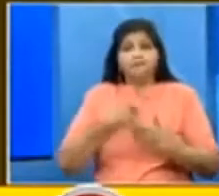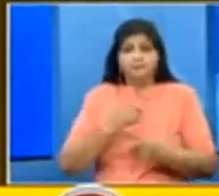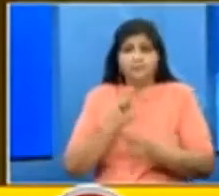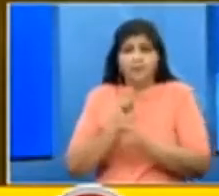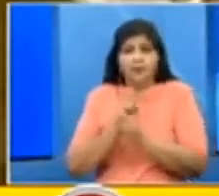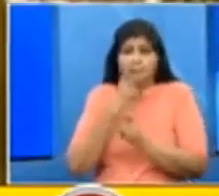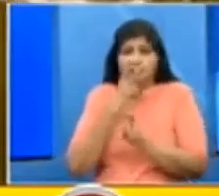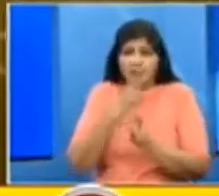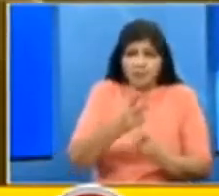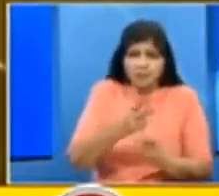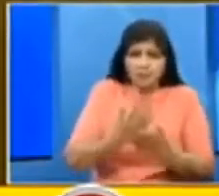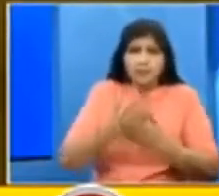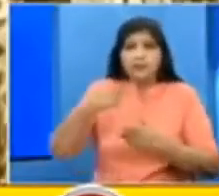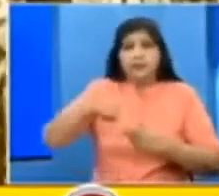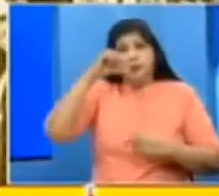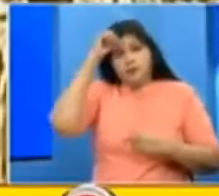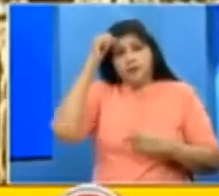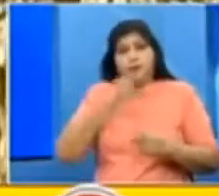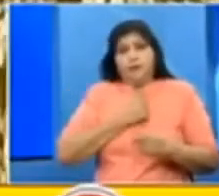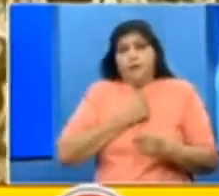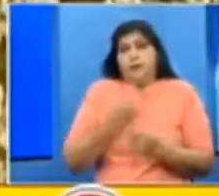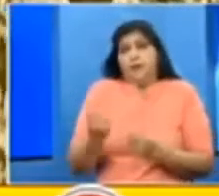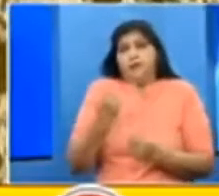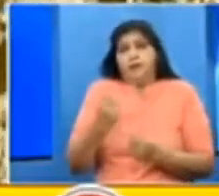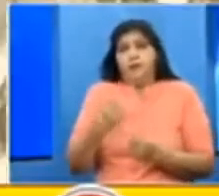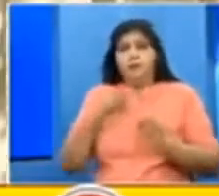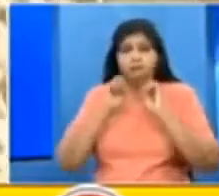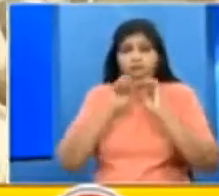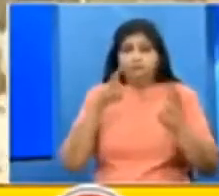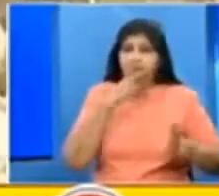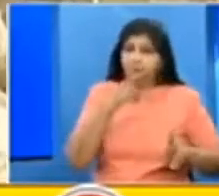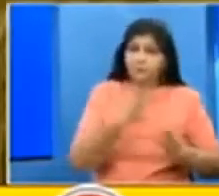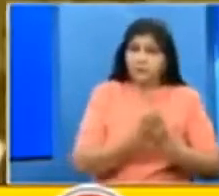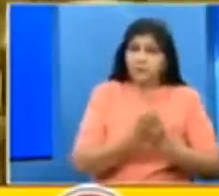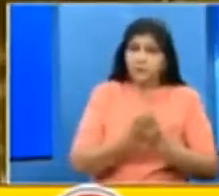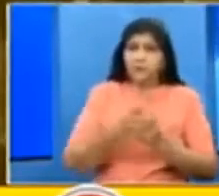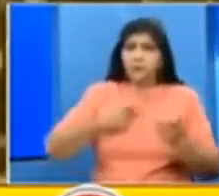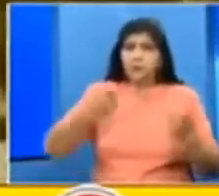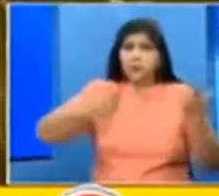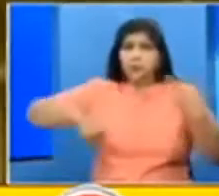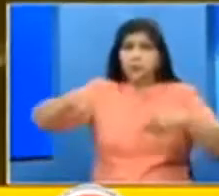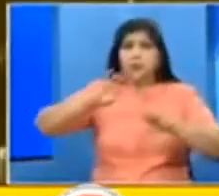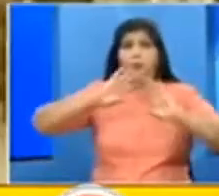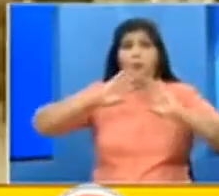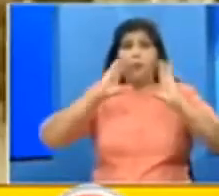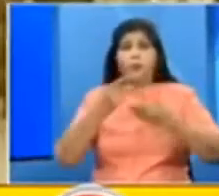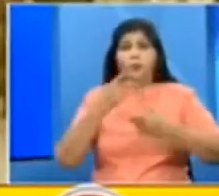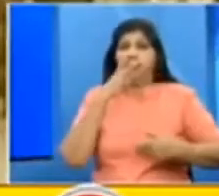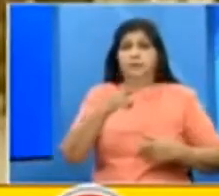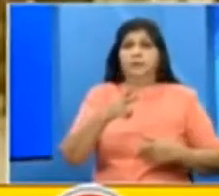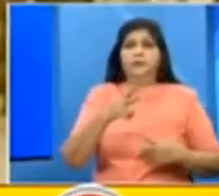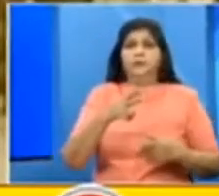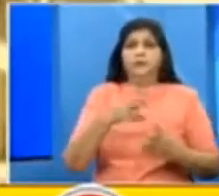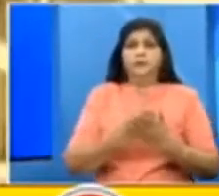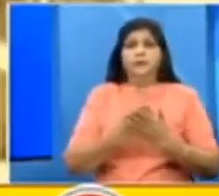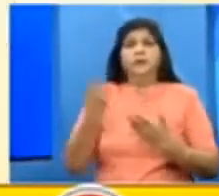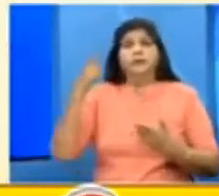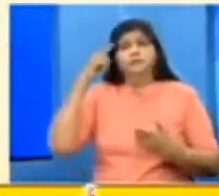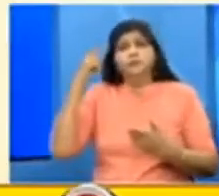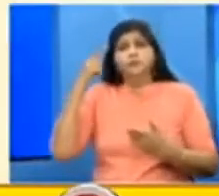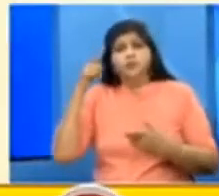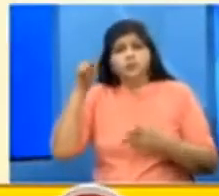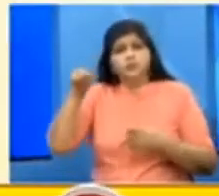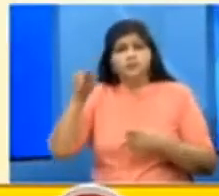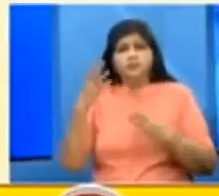दिखाया, भारत ने अपनी जो ताकत दिखाई, उसे पूरी दुनिया ने देखा। आप कल्पना कर सकते